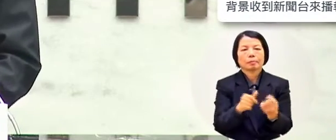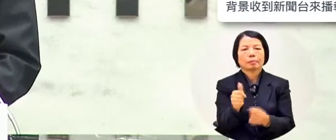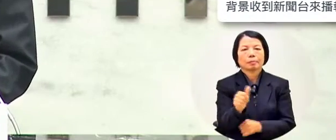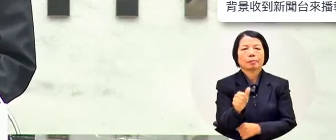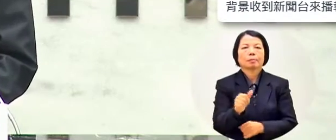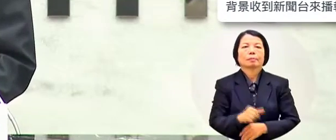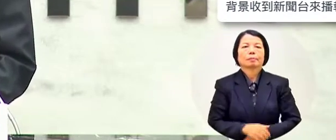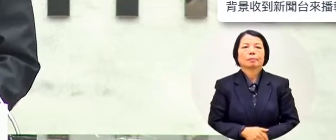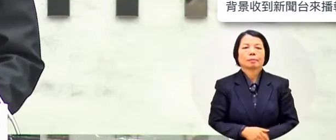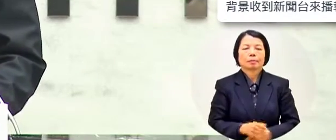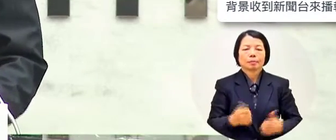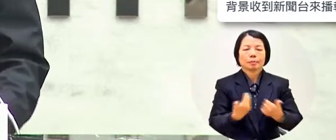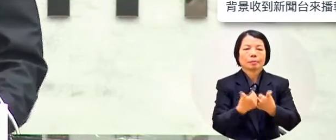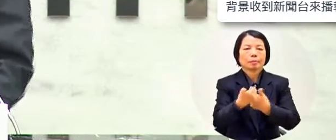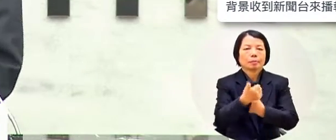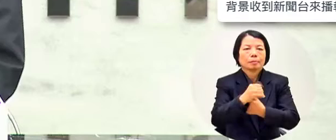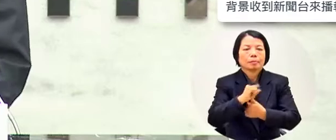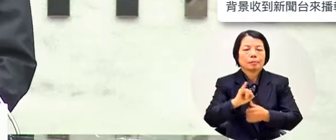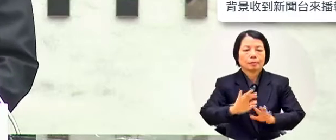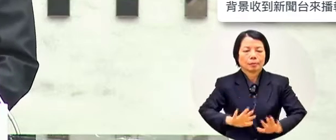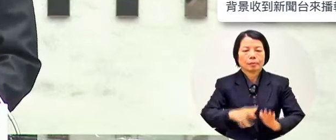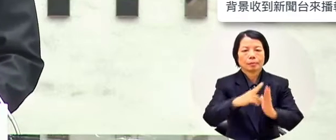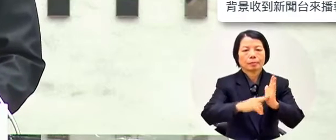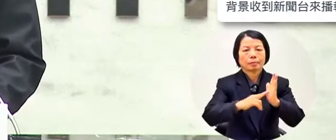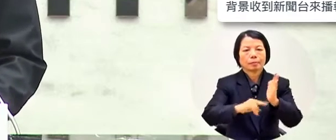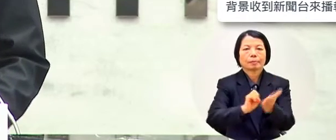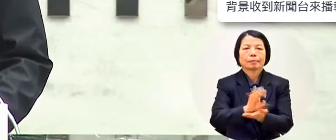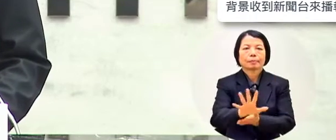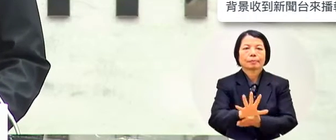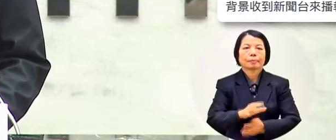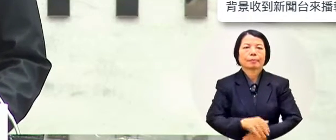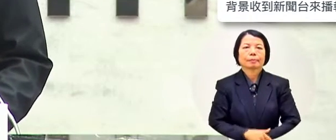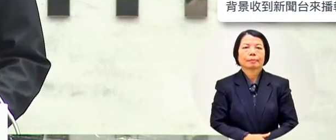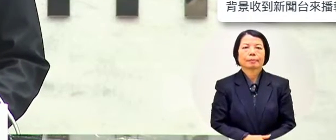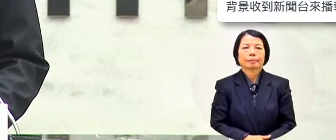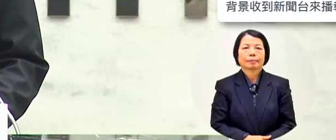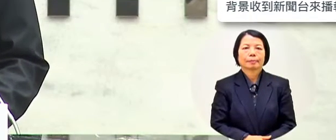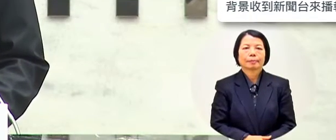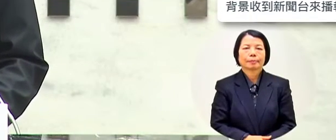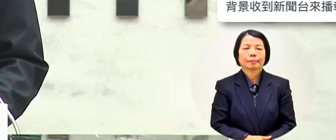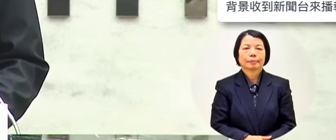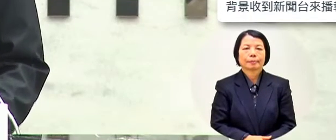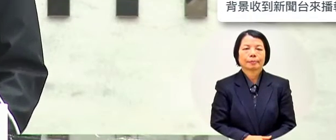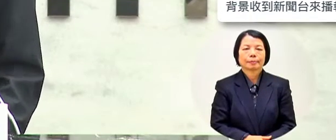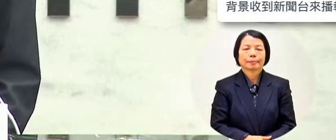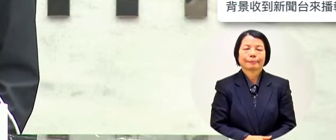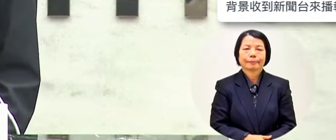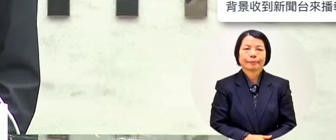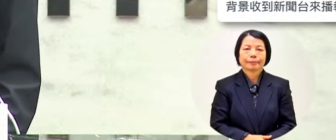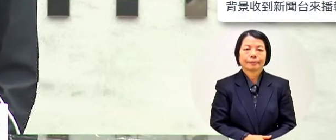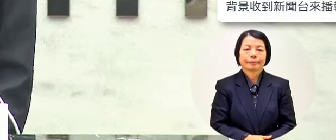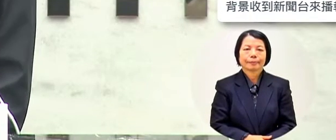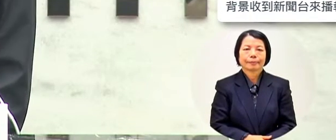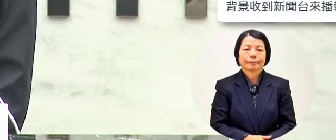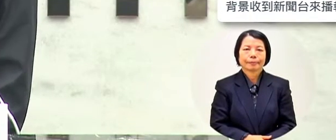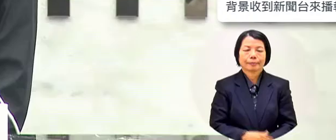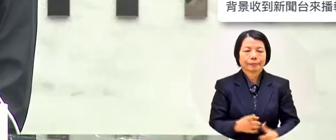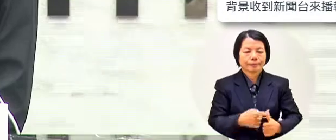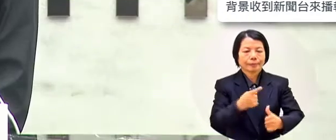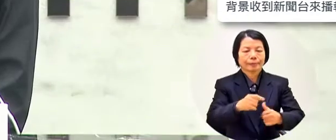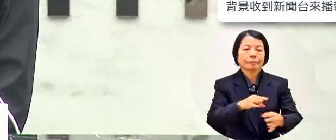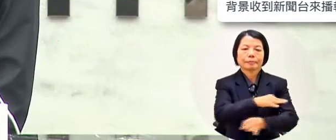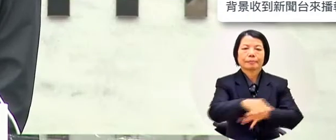各位议员女士先生来做一个简要的报告。首先，经济发